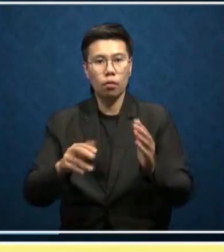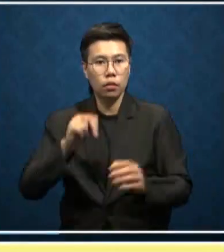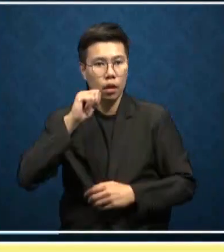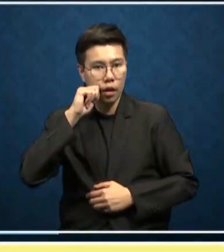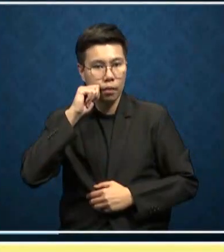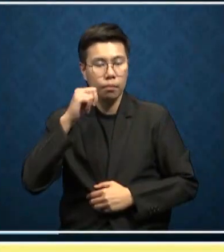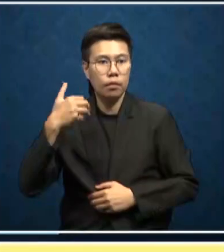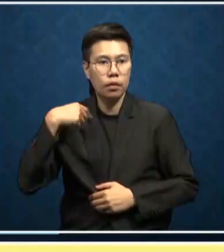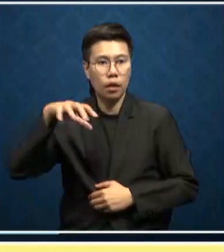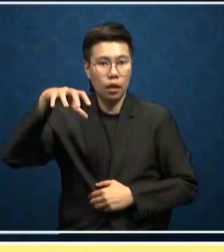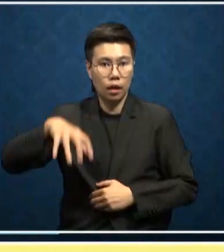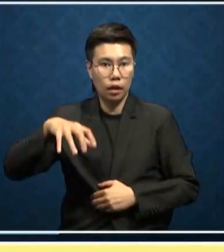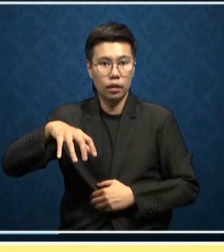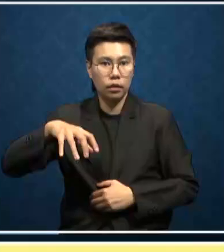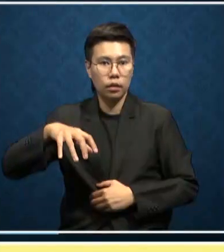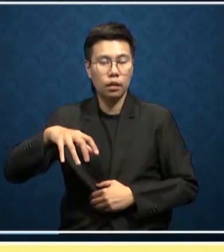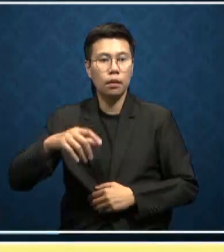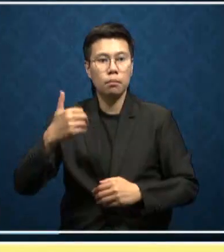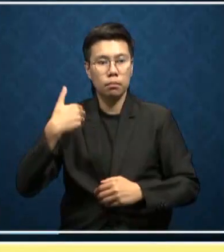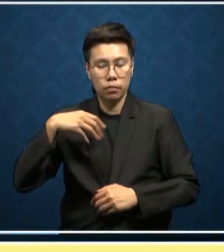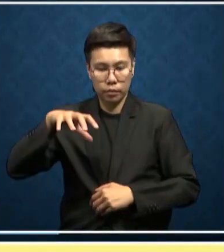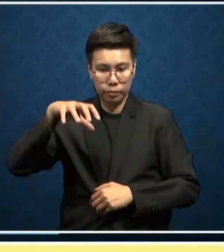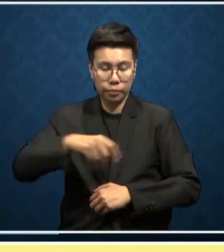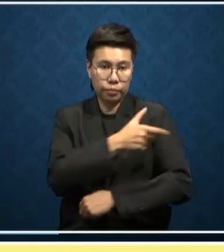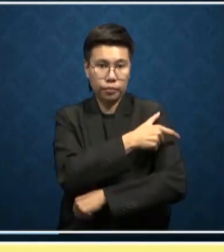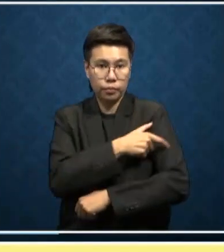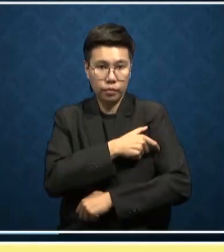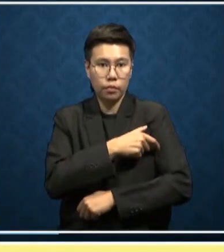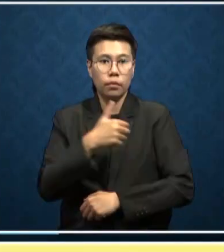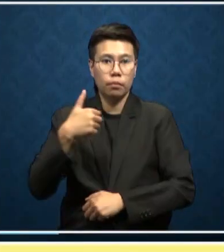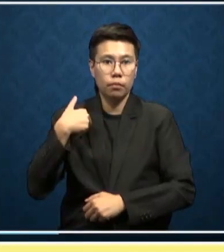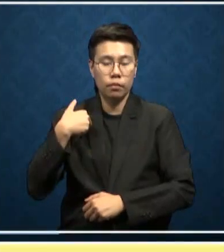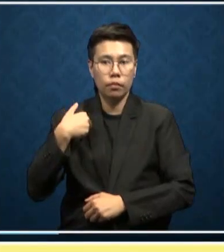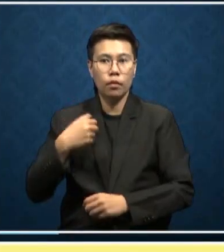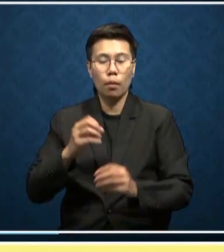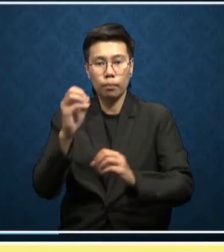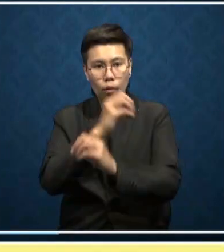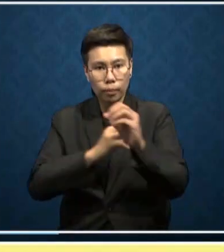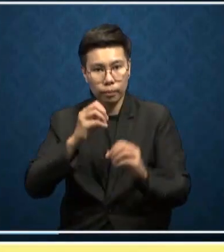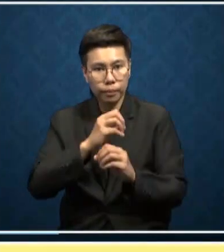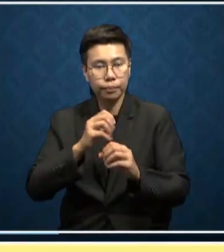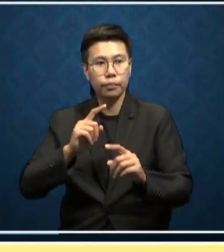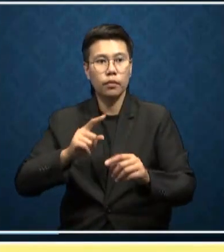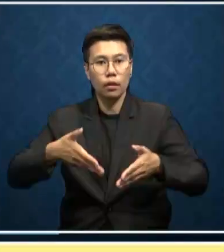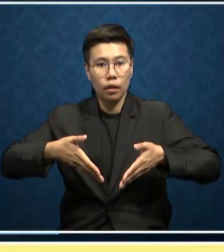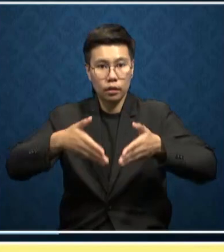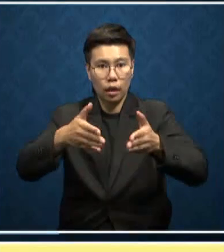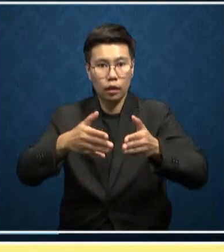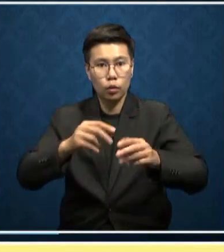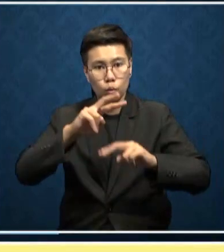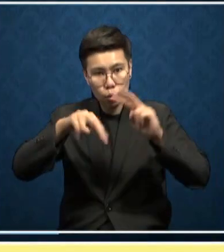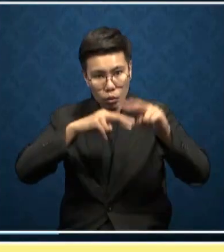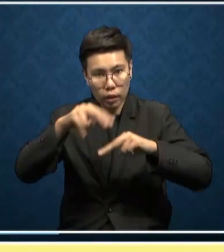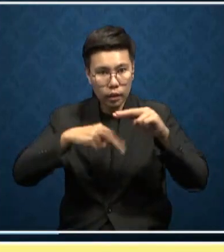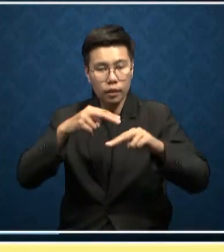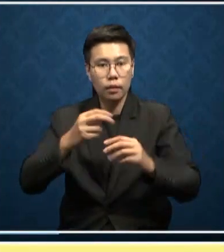อเนกประสงค์ป้อมยามนะครับแล้วก็อุปกรณ์รักษาความปลอดภัยเรื่องของเส้นทางของการดูแลรักษา